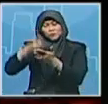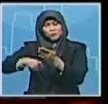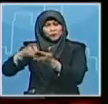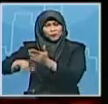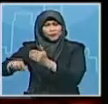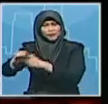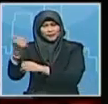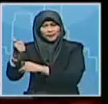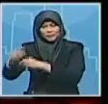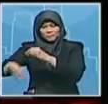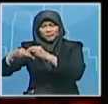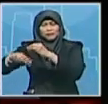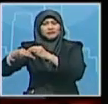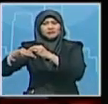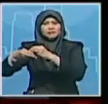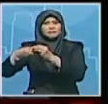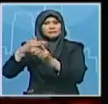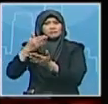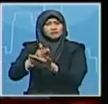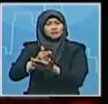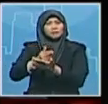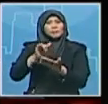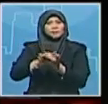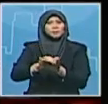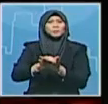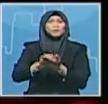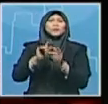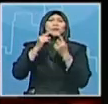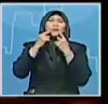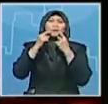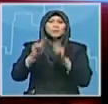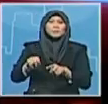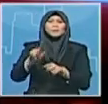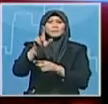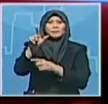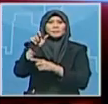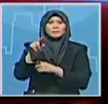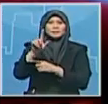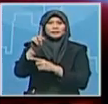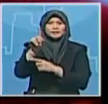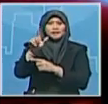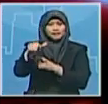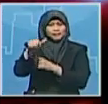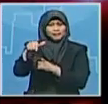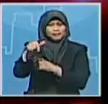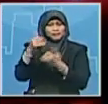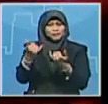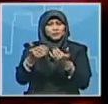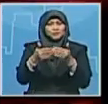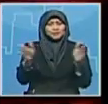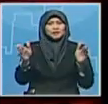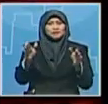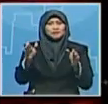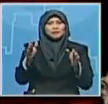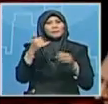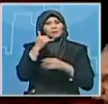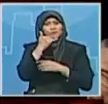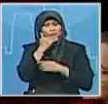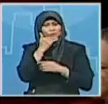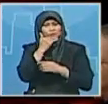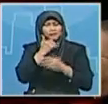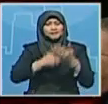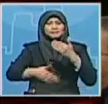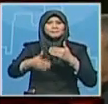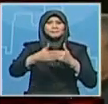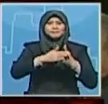bagi menampung pemansuhan ini. Itu akan Datuk Seri jawab selepas kita berjeda seketika dan bakal kami buka talian selepas kita